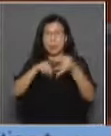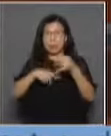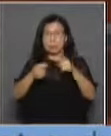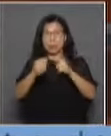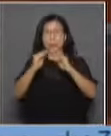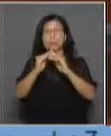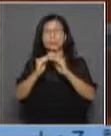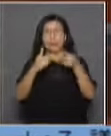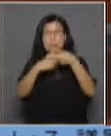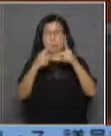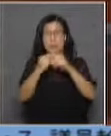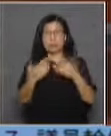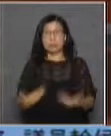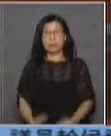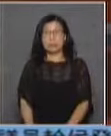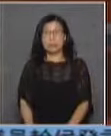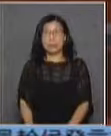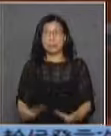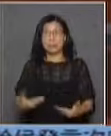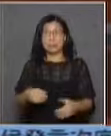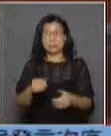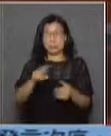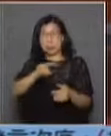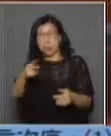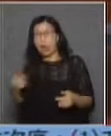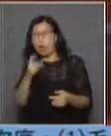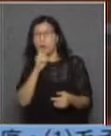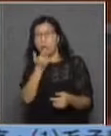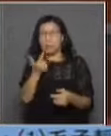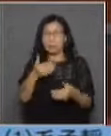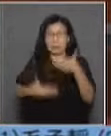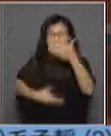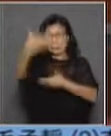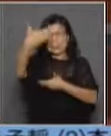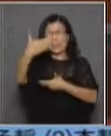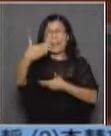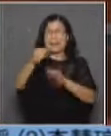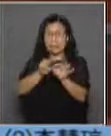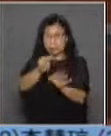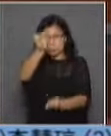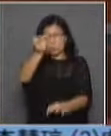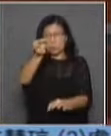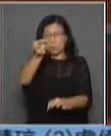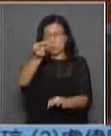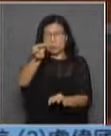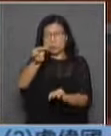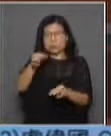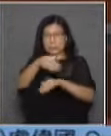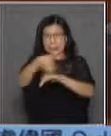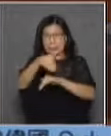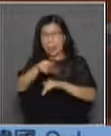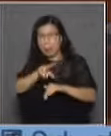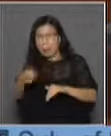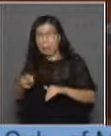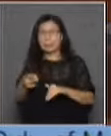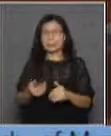工涉嫌呢個嘅篡改多棟嘅住宅樓宇嘅裝柱嘅設計，並